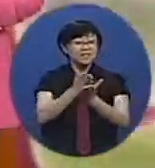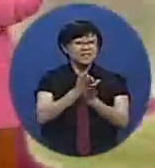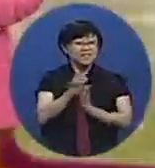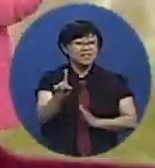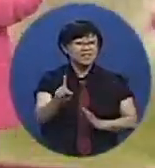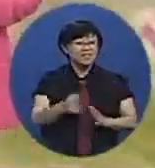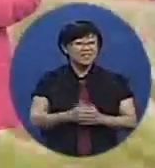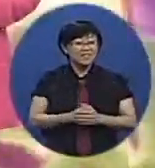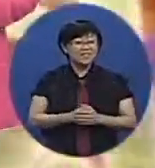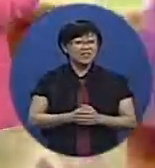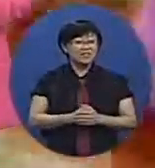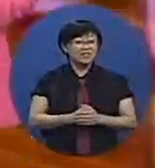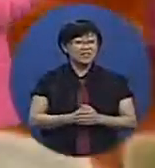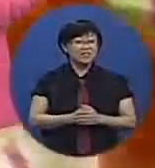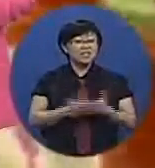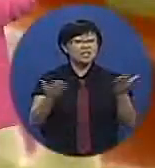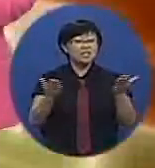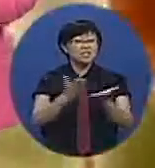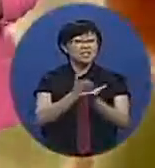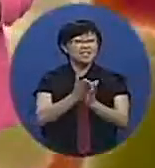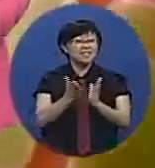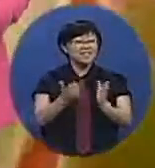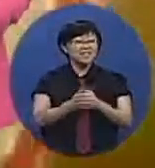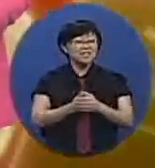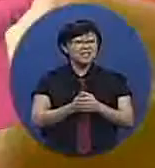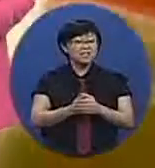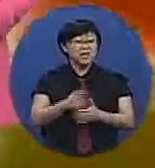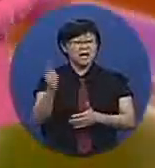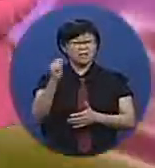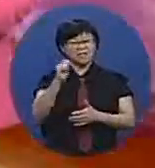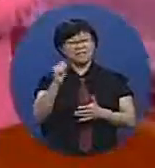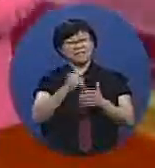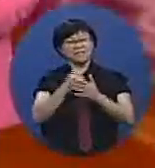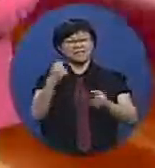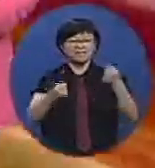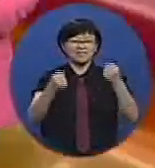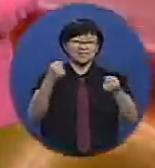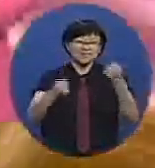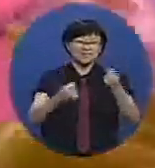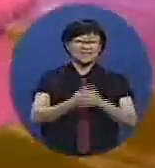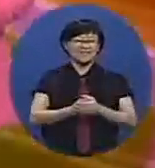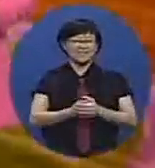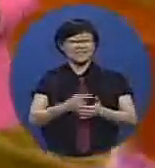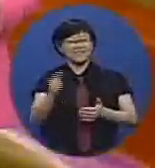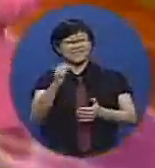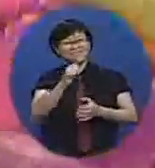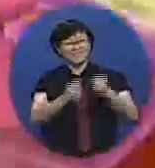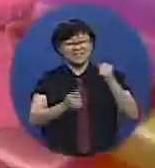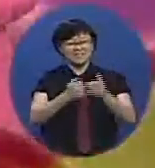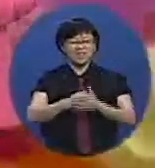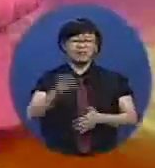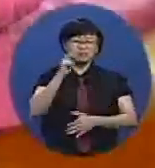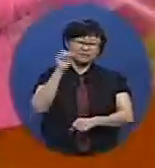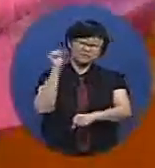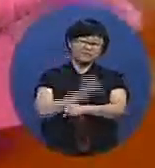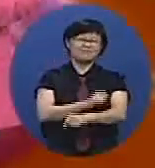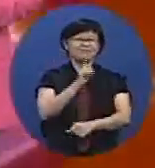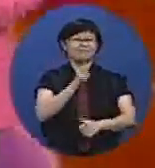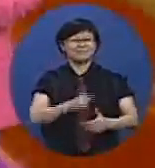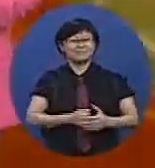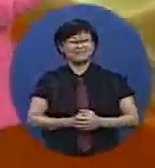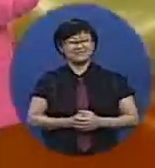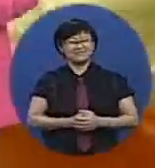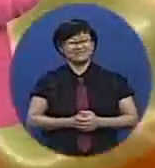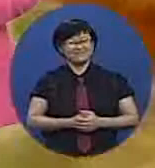여쭤봐도 되겠어요? 네. 예? 하시는 일. 지금 하시는 택시 운전하고 있습니다. 예? 택시 운전요. 아이, 그럼 뭐 노래 틀어보나만